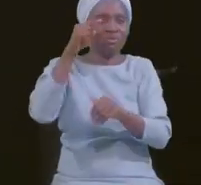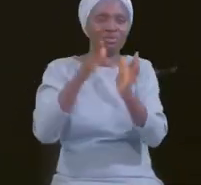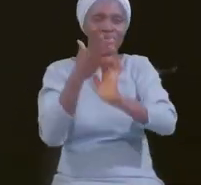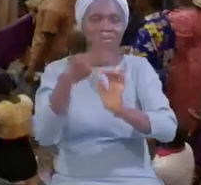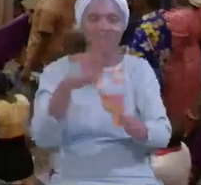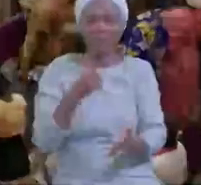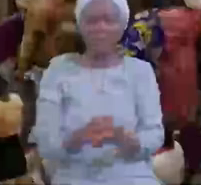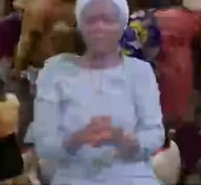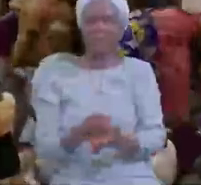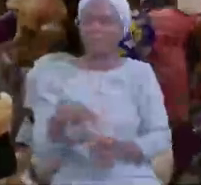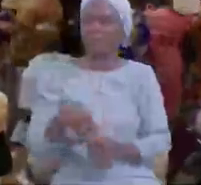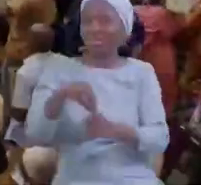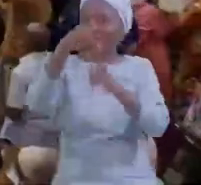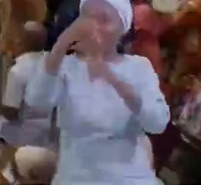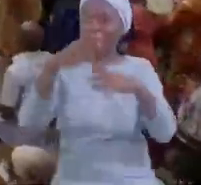Une guérison spéciale.